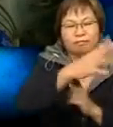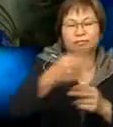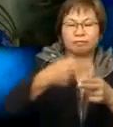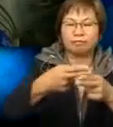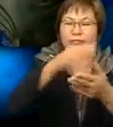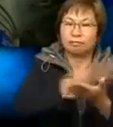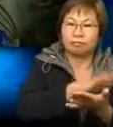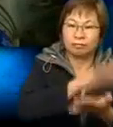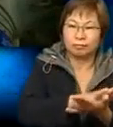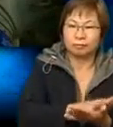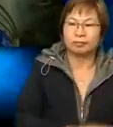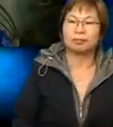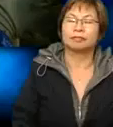sekolah.